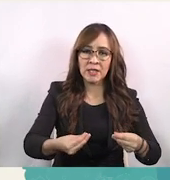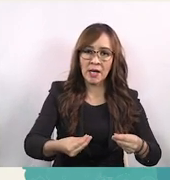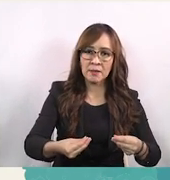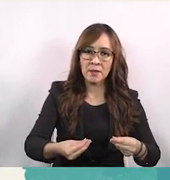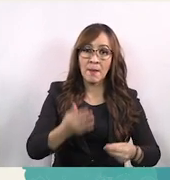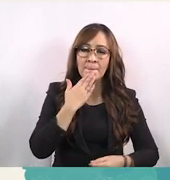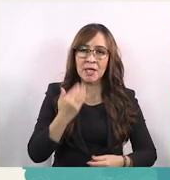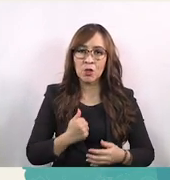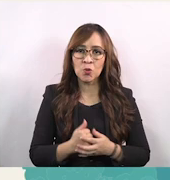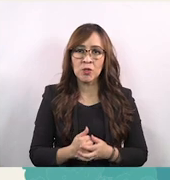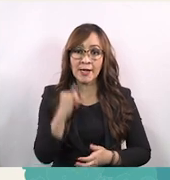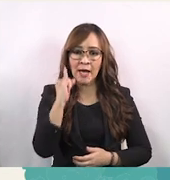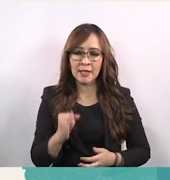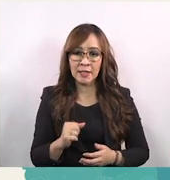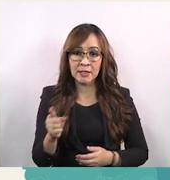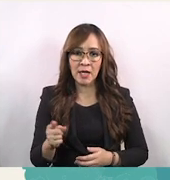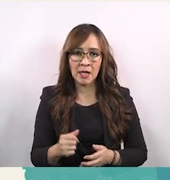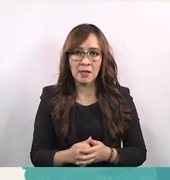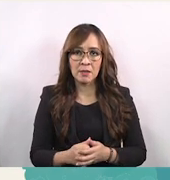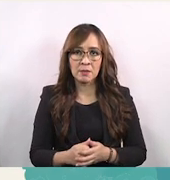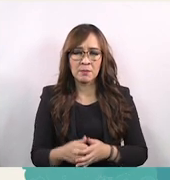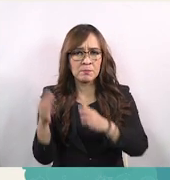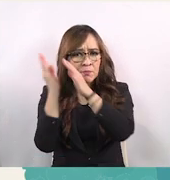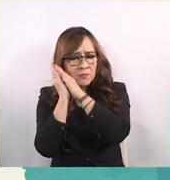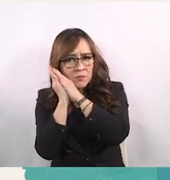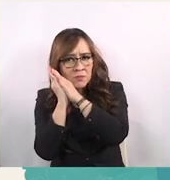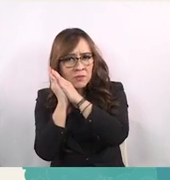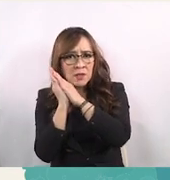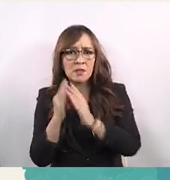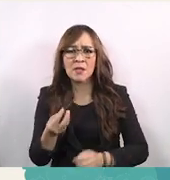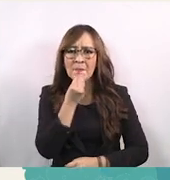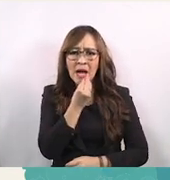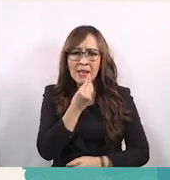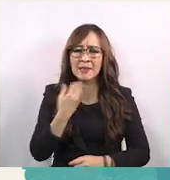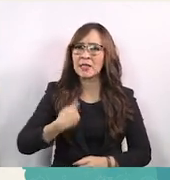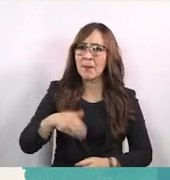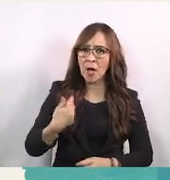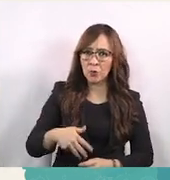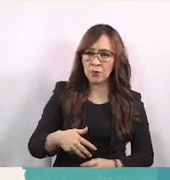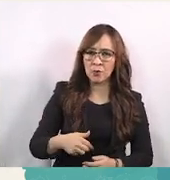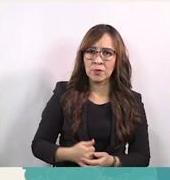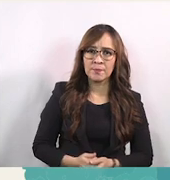kepadamu milik pusaka nenek moyangku maka berpalinglah dari tempat tidurnya dan mengungkapkan mukanya dan tidak memakan